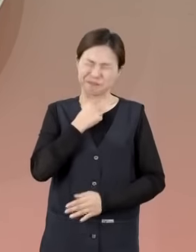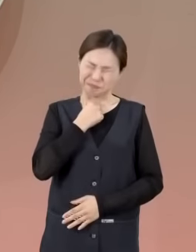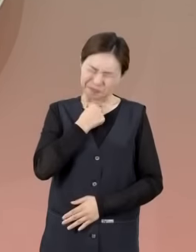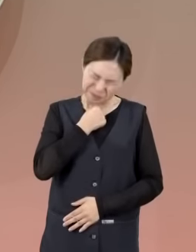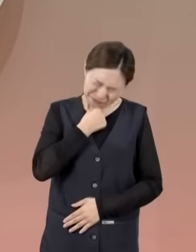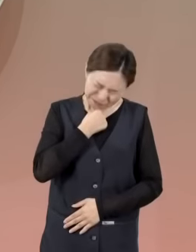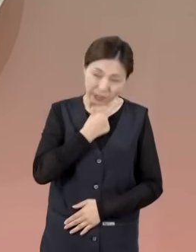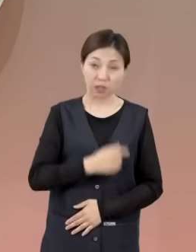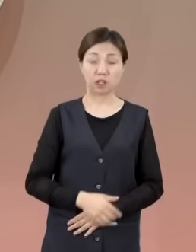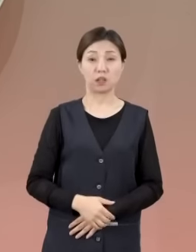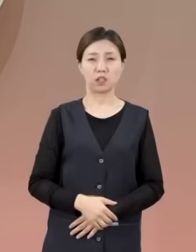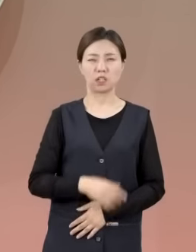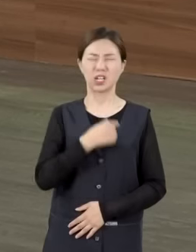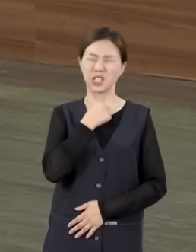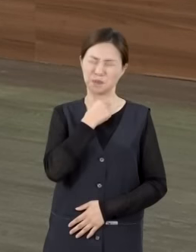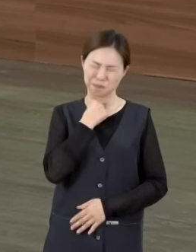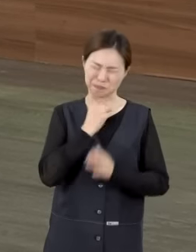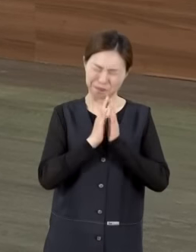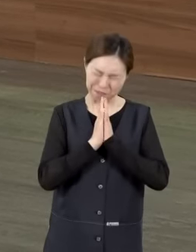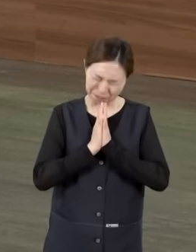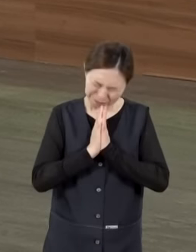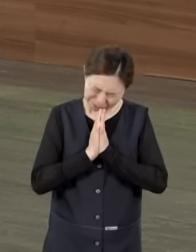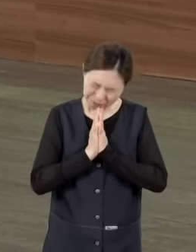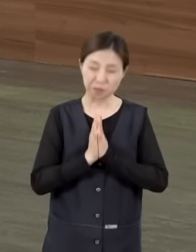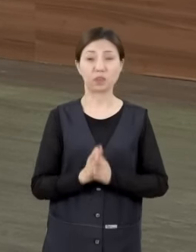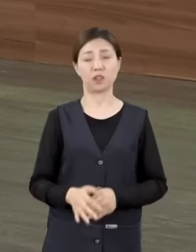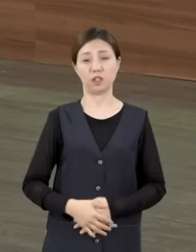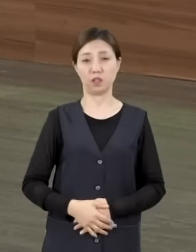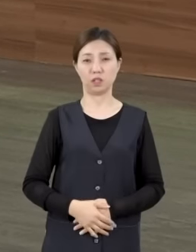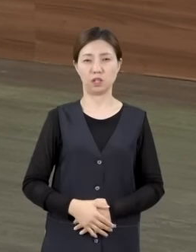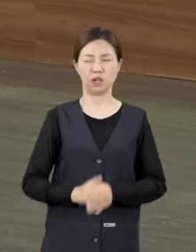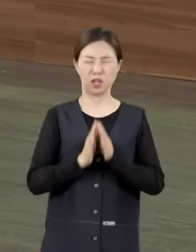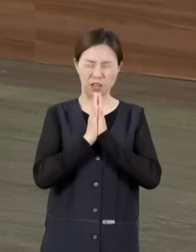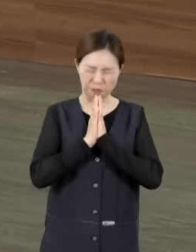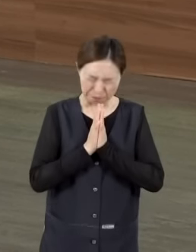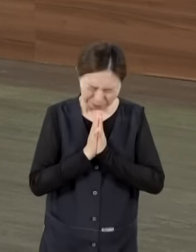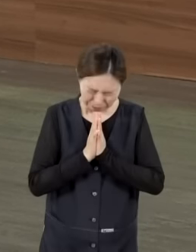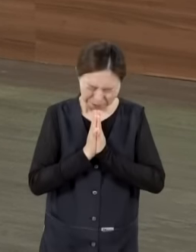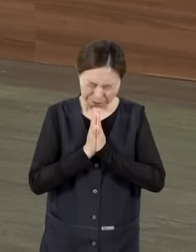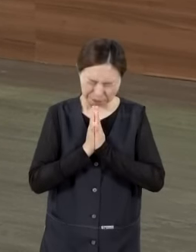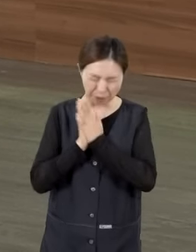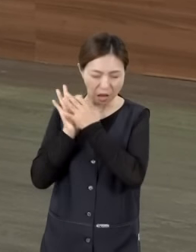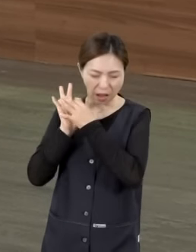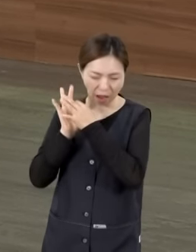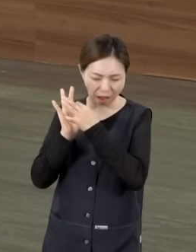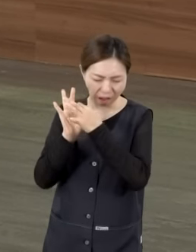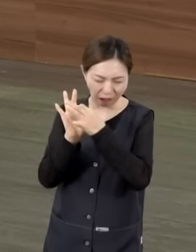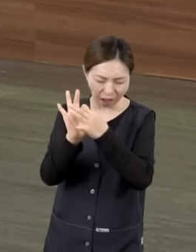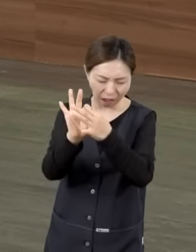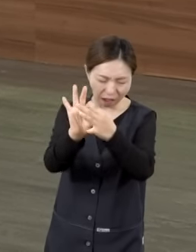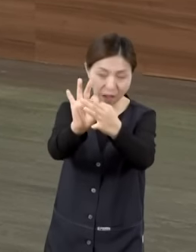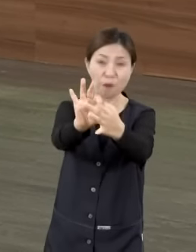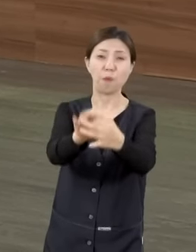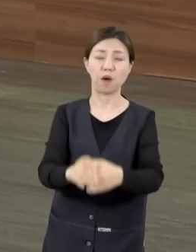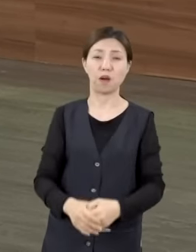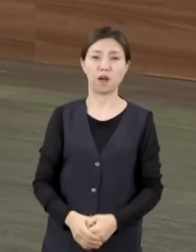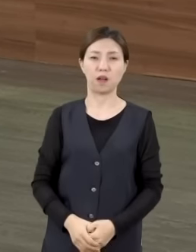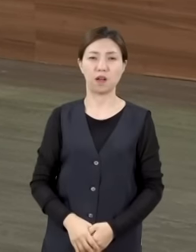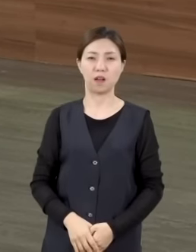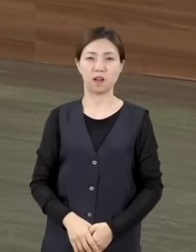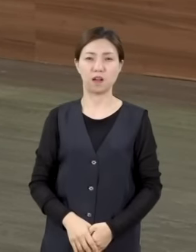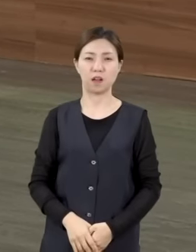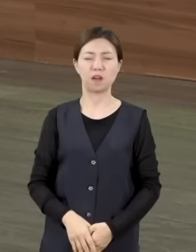봐라 간절하게 간절하게 간절하게 기도하고 기도하고